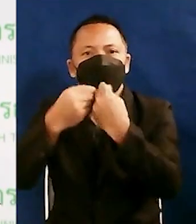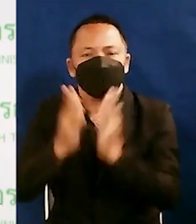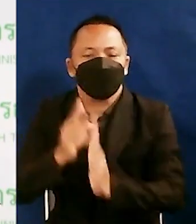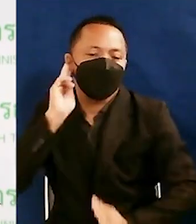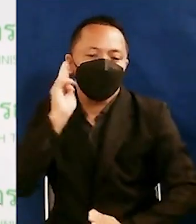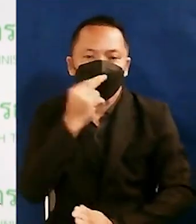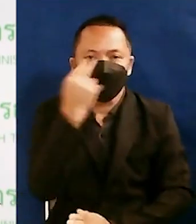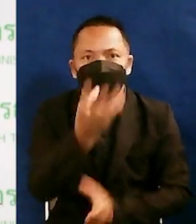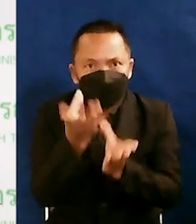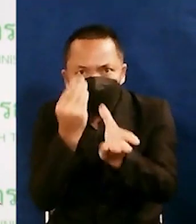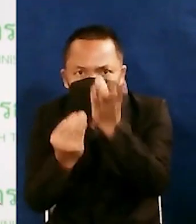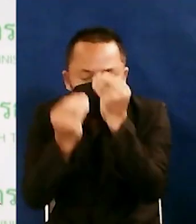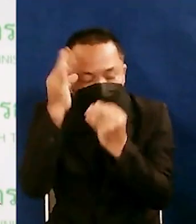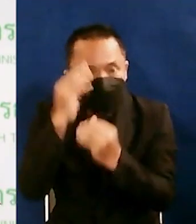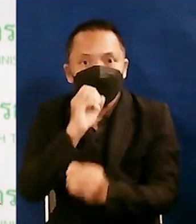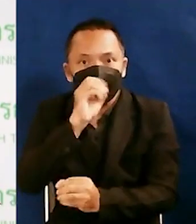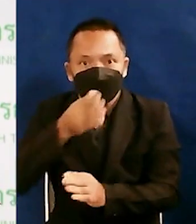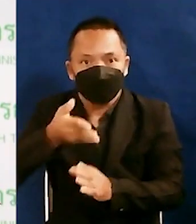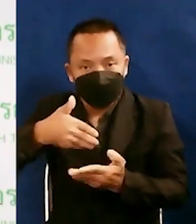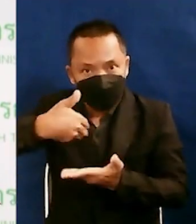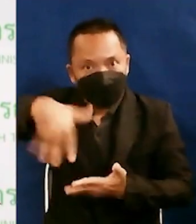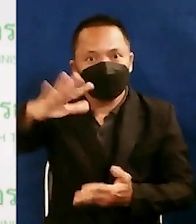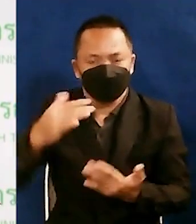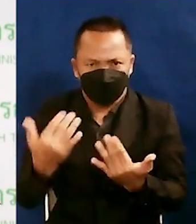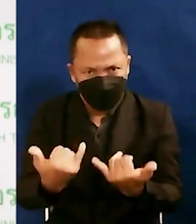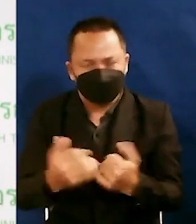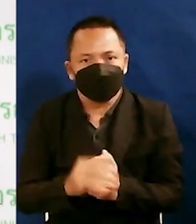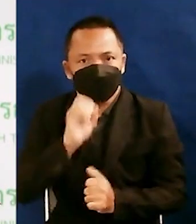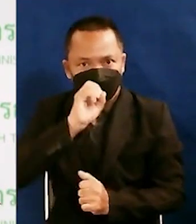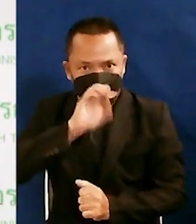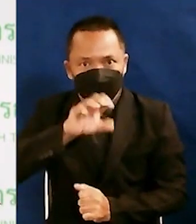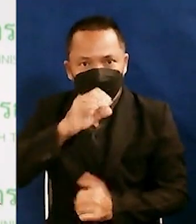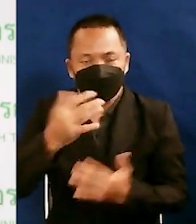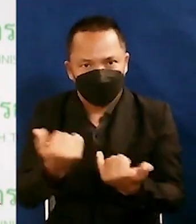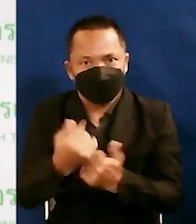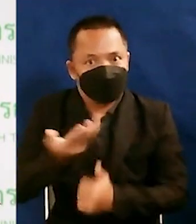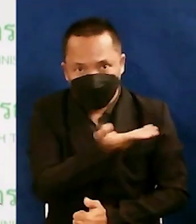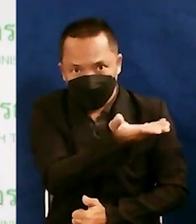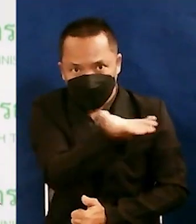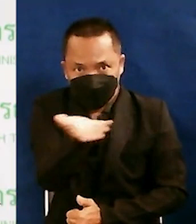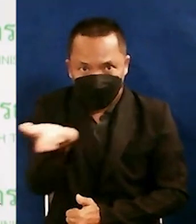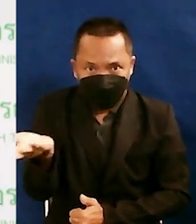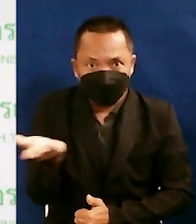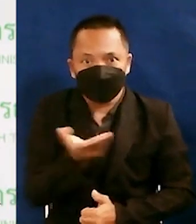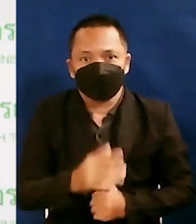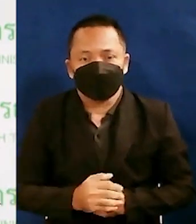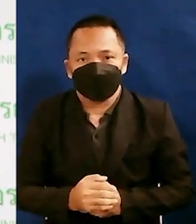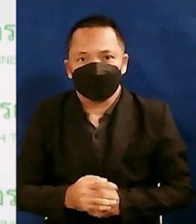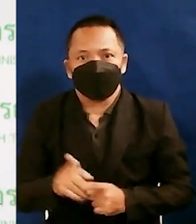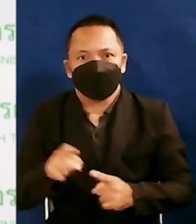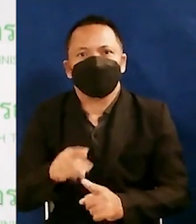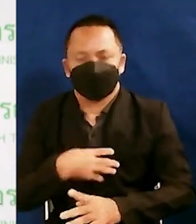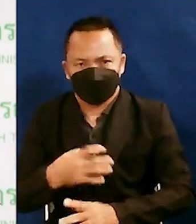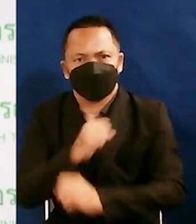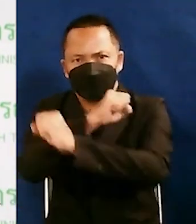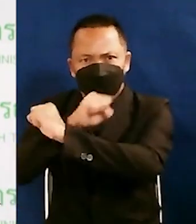การได้ยินค่ะและขอย้ำก่อนจะจากกันไปนะคะว่าทุกคนที่จะต้องการป้อง